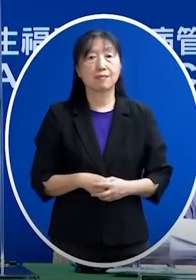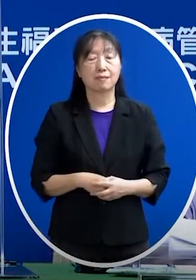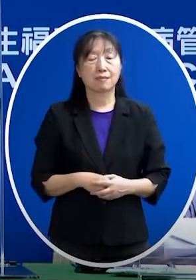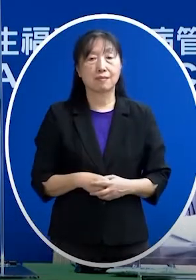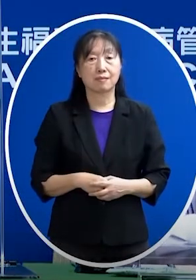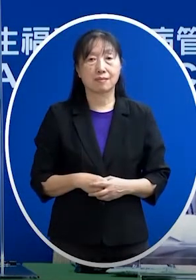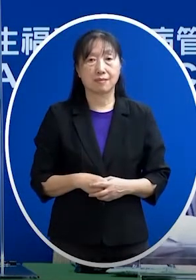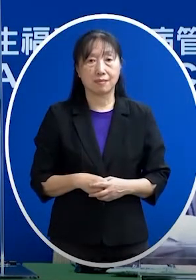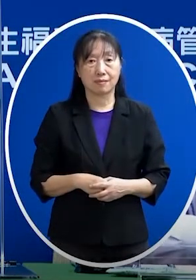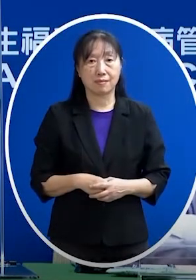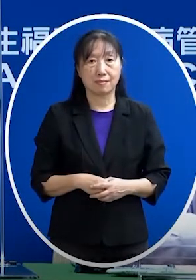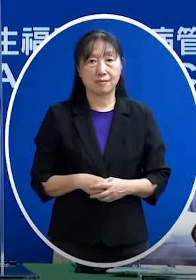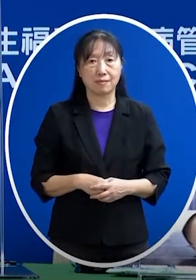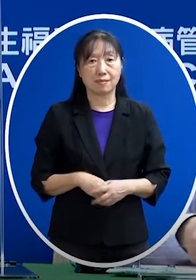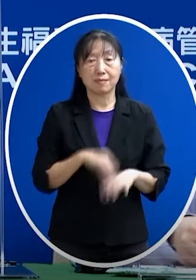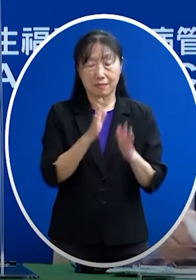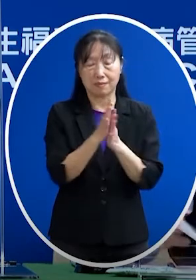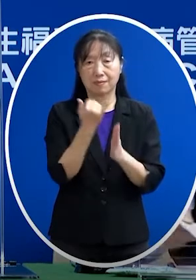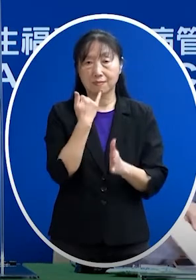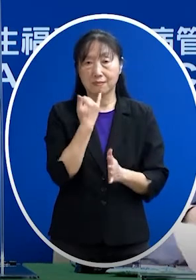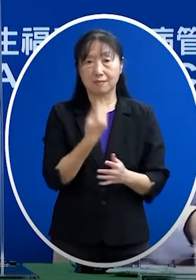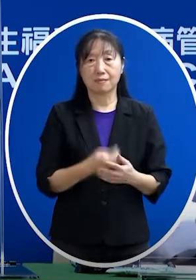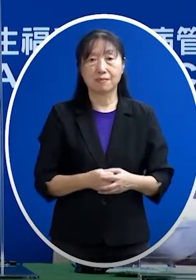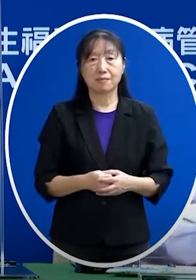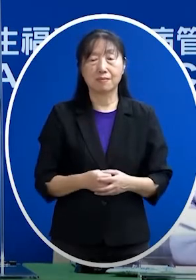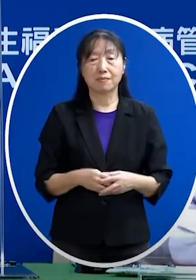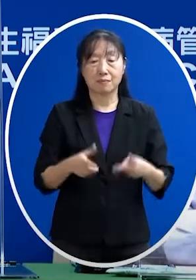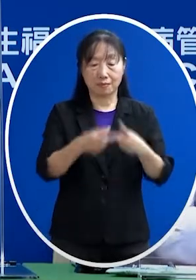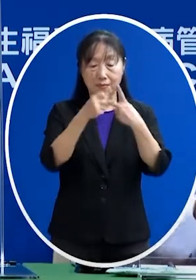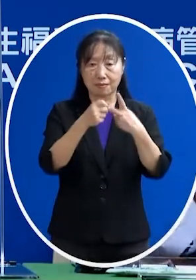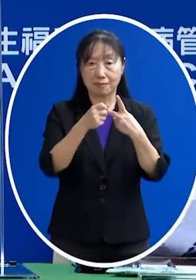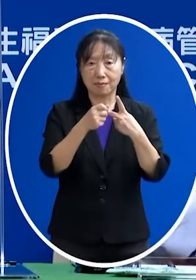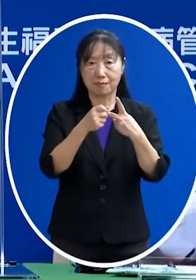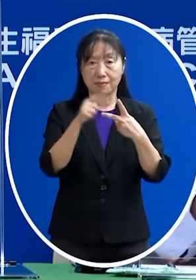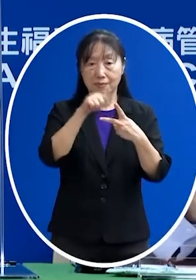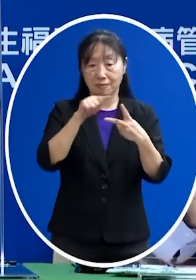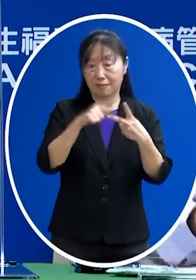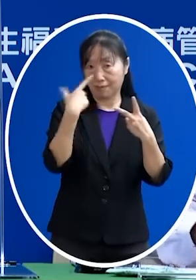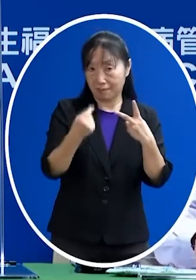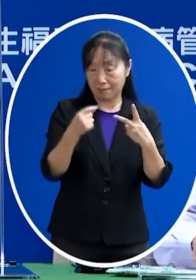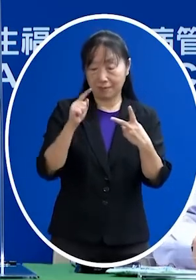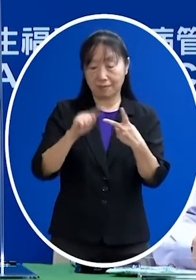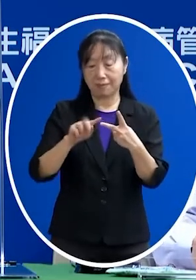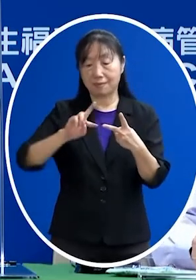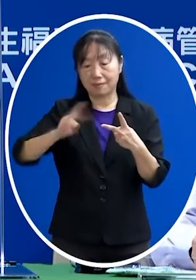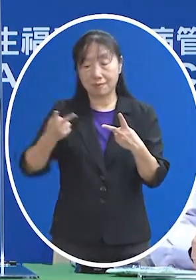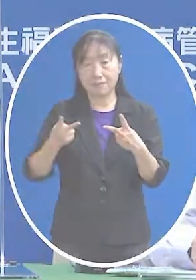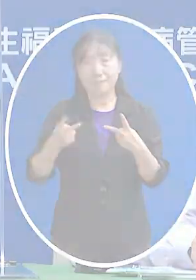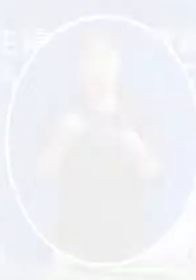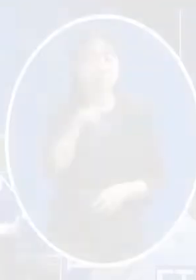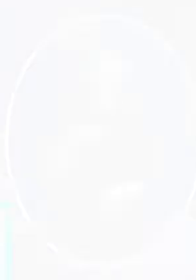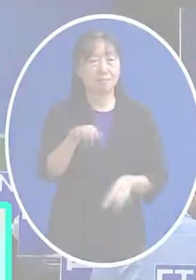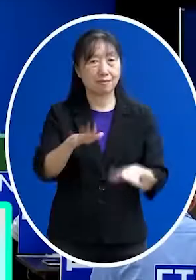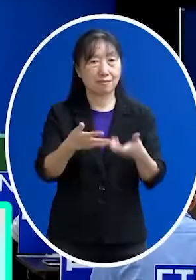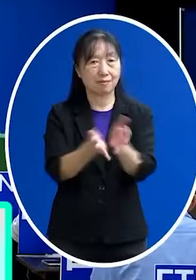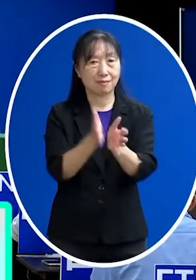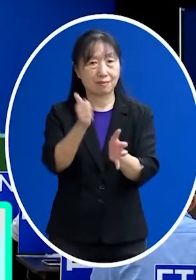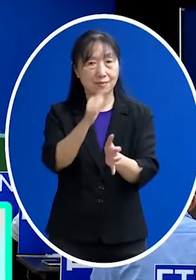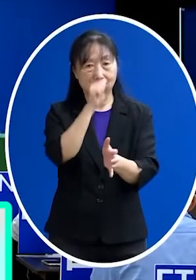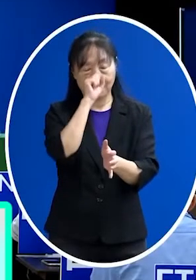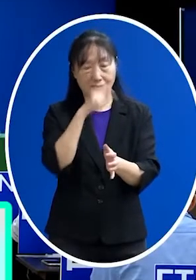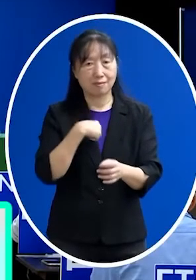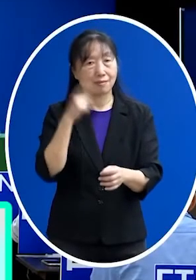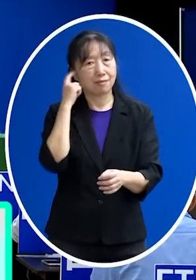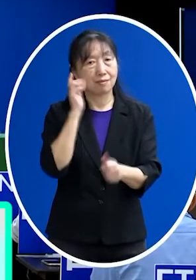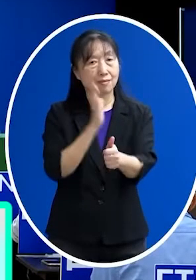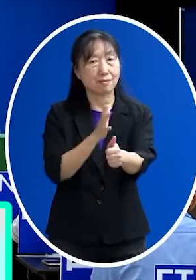是这两个，一个就是第二剂相同的第二剂，一个是混打的第二剂。 好，想请问一下，现在